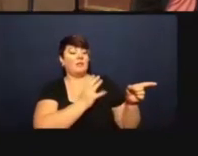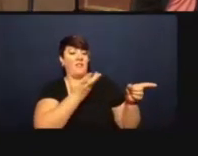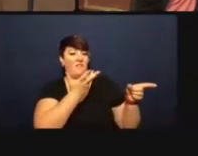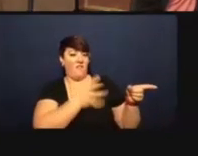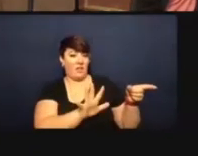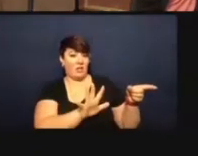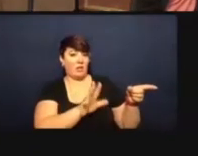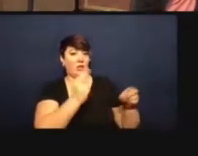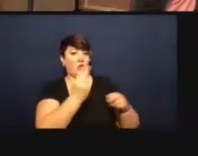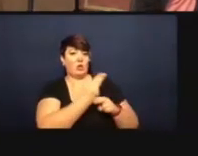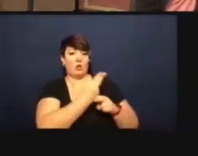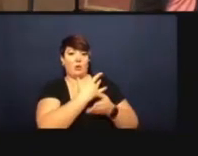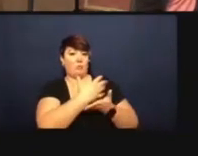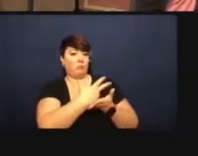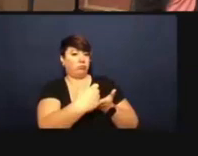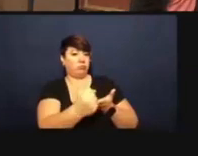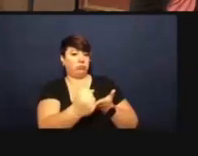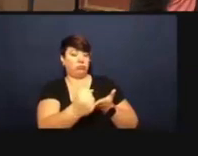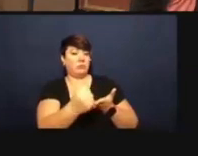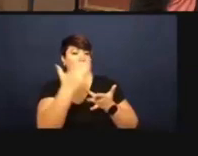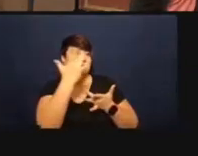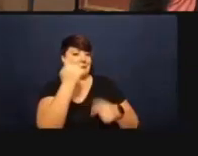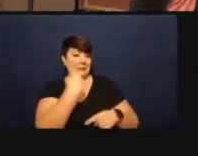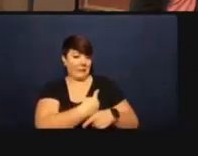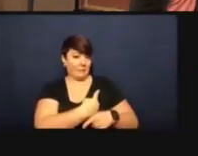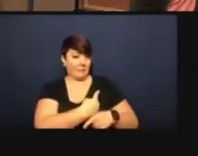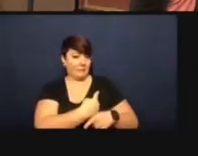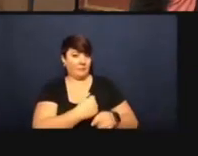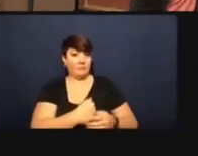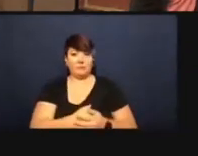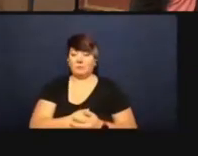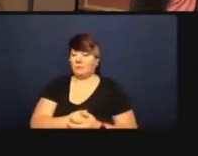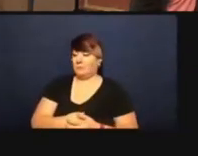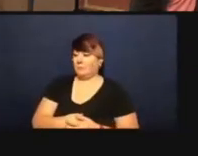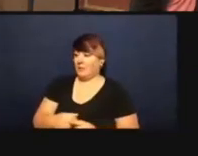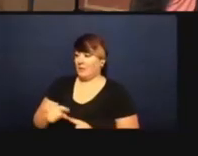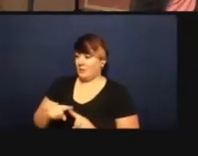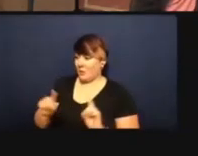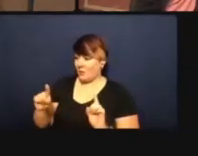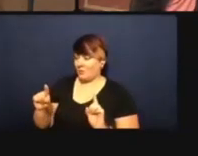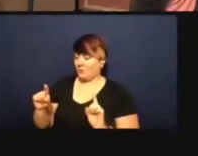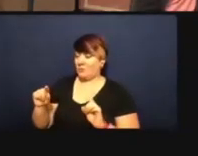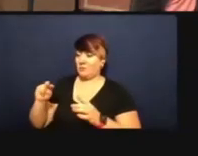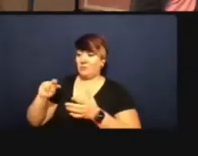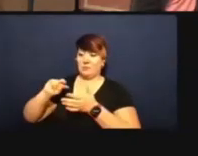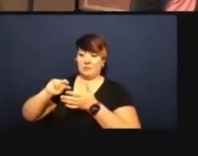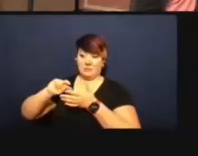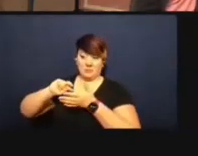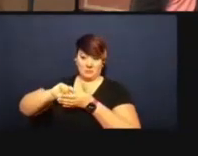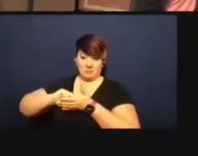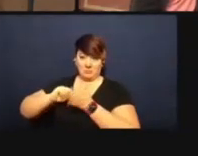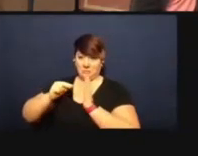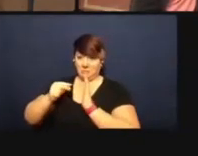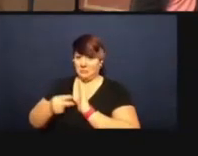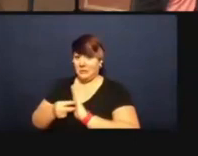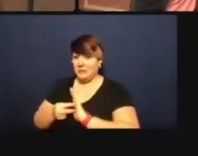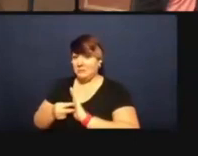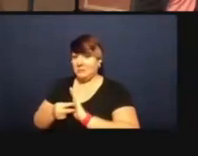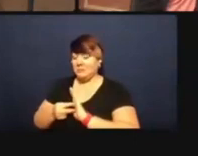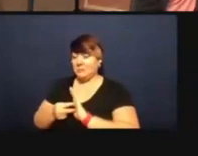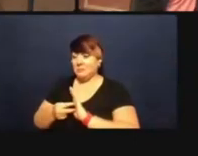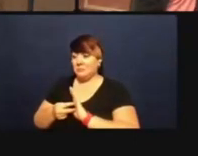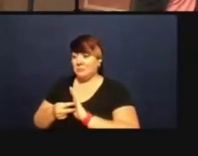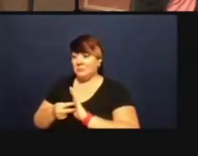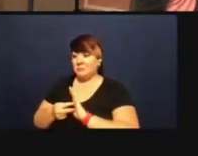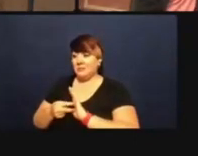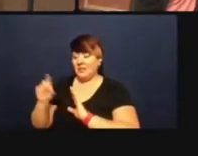kitengo cha wilaya, katika kiwango cha wilaya tunapozungumzia shule. Kwa hivyo